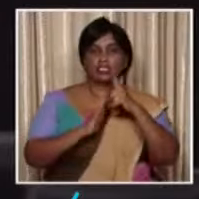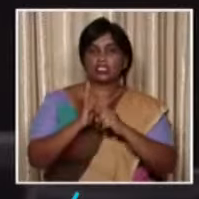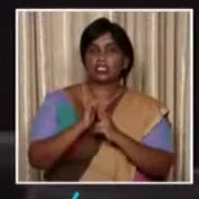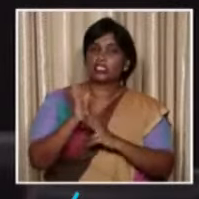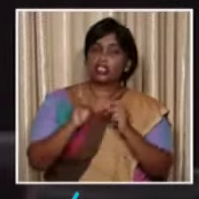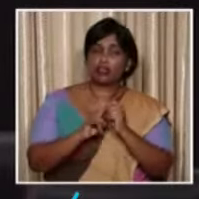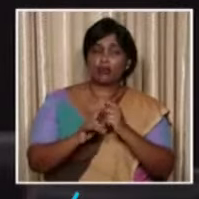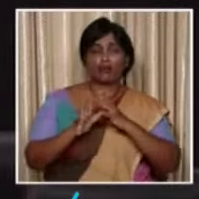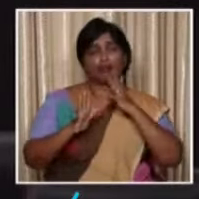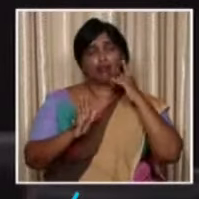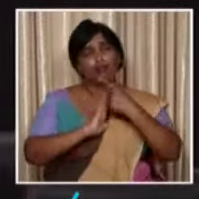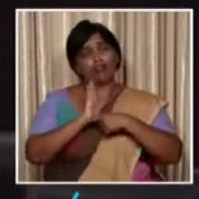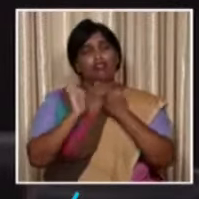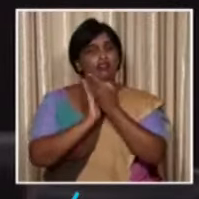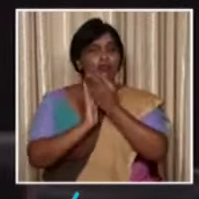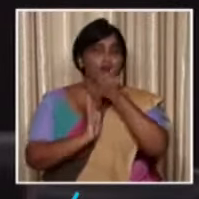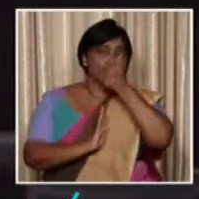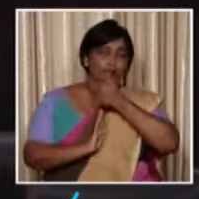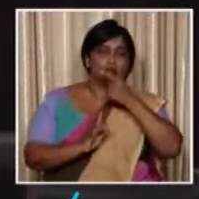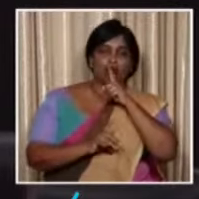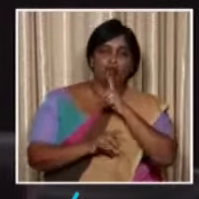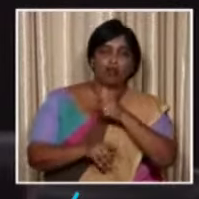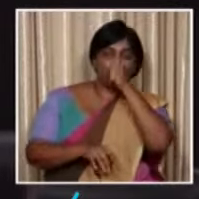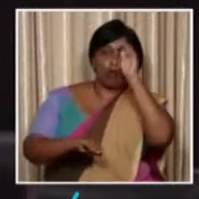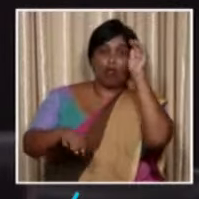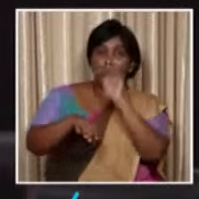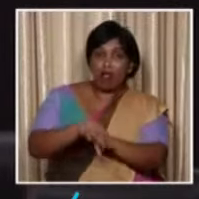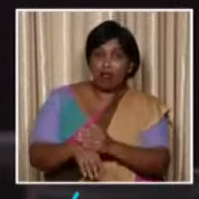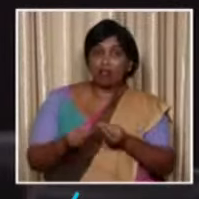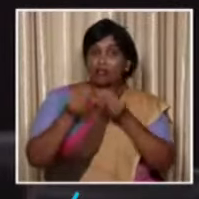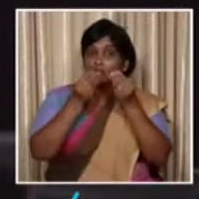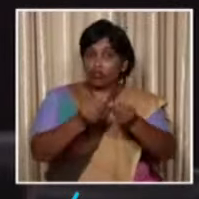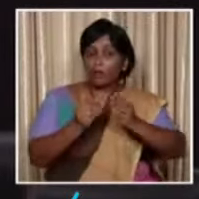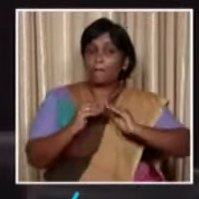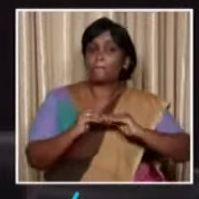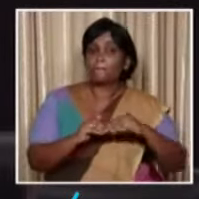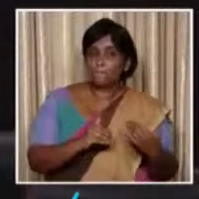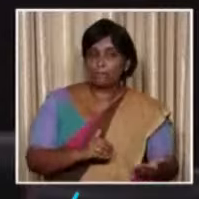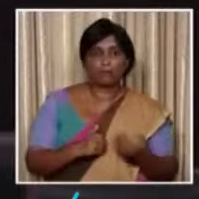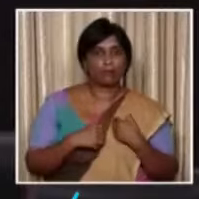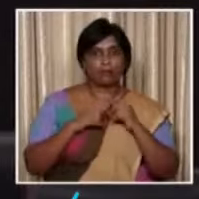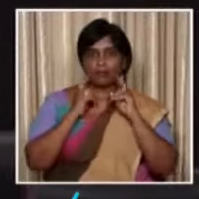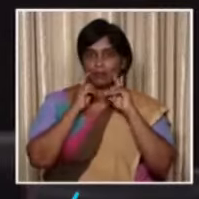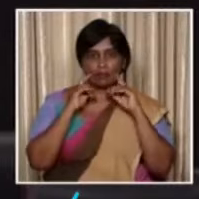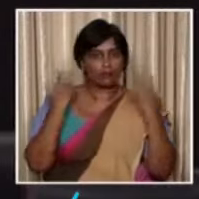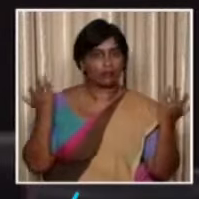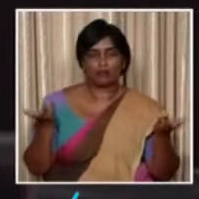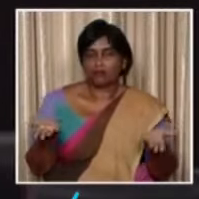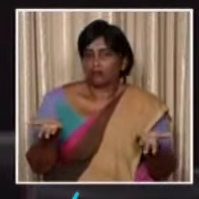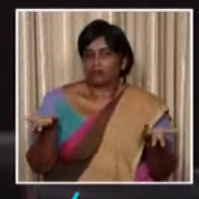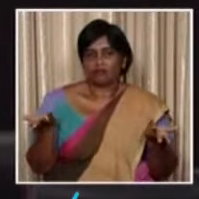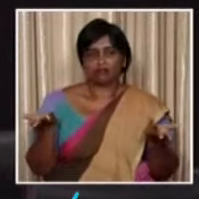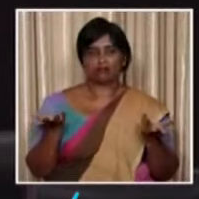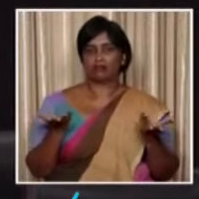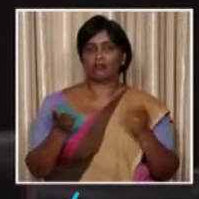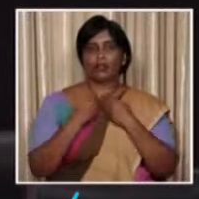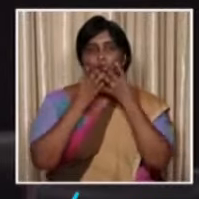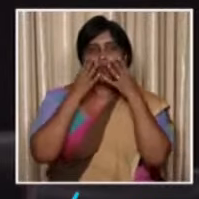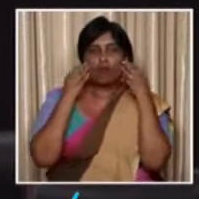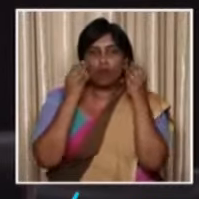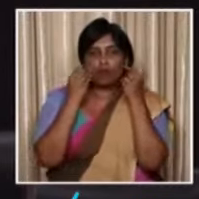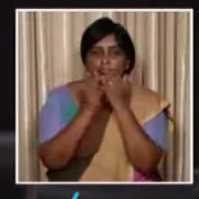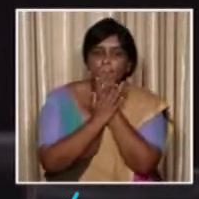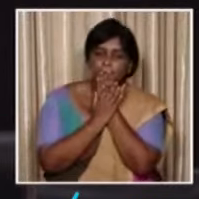පෙරමුණත් ලෝකෙ වටේ දූෂණේ කී කියනවා හැබැයි හොරා අල්ලලා දුන්නාට පස්සේ මන් දන්නේ මොකද්ද කාරණේ කියලා පූස් පැටව්